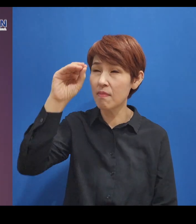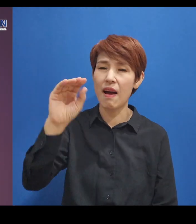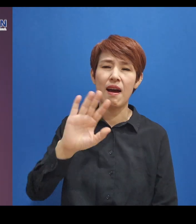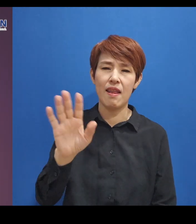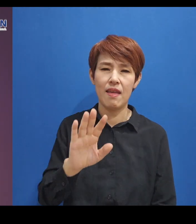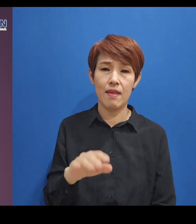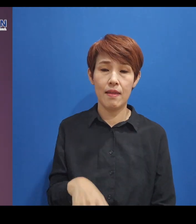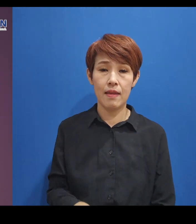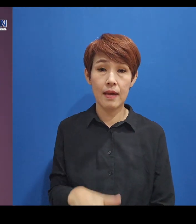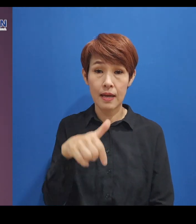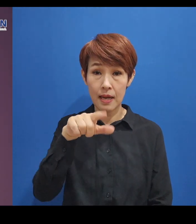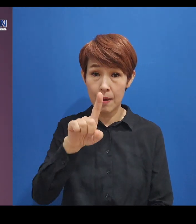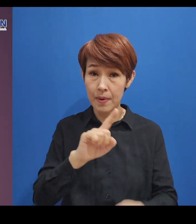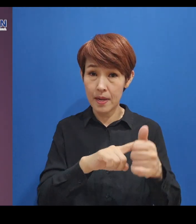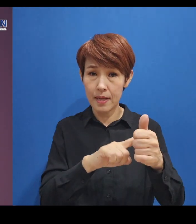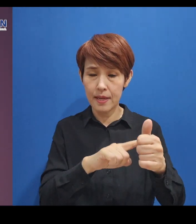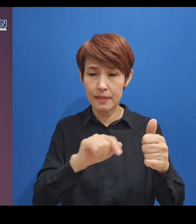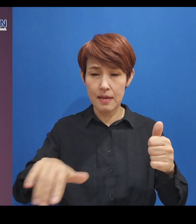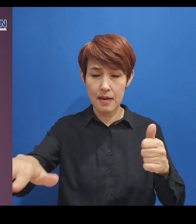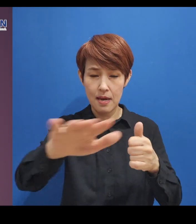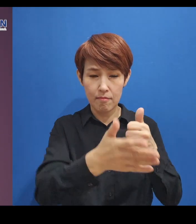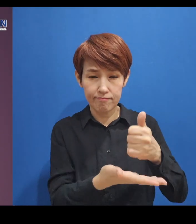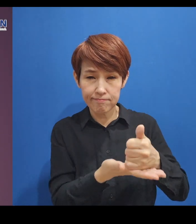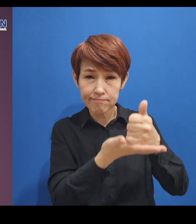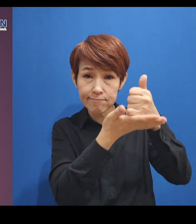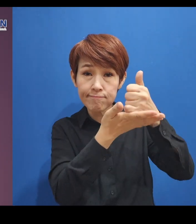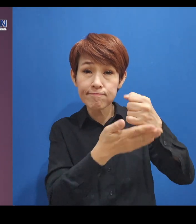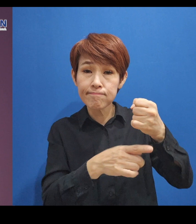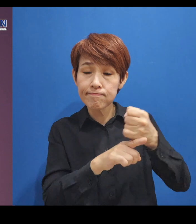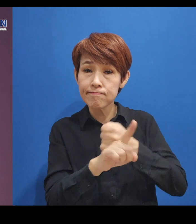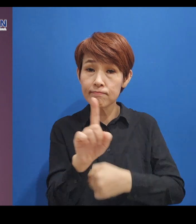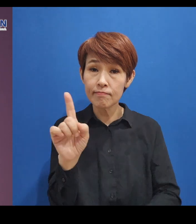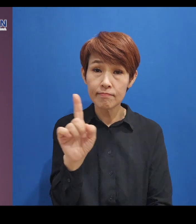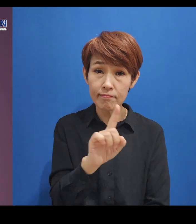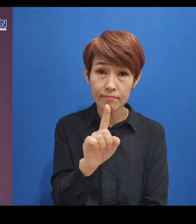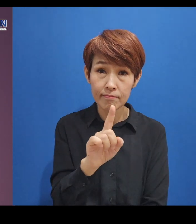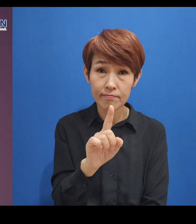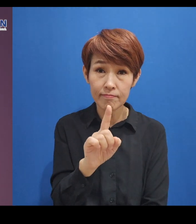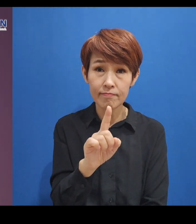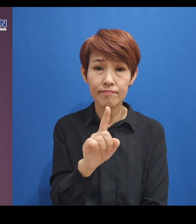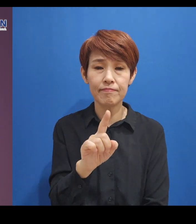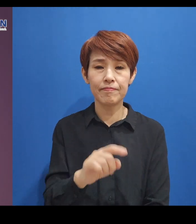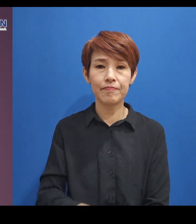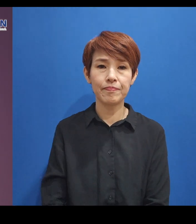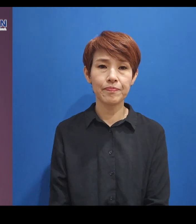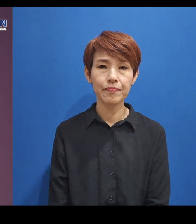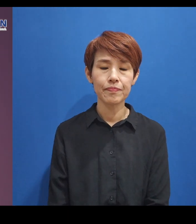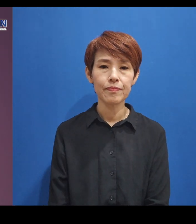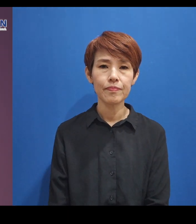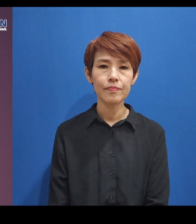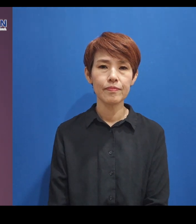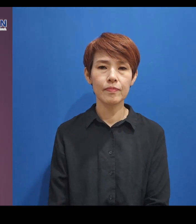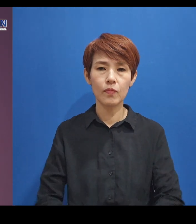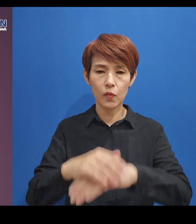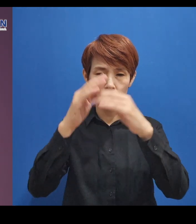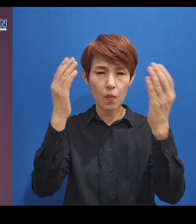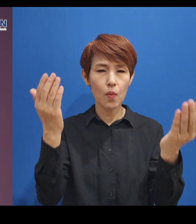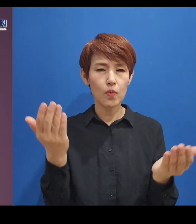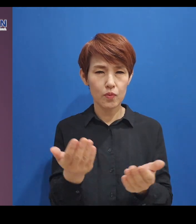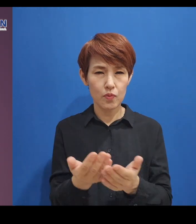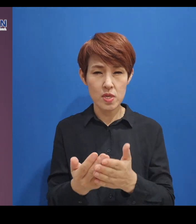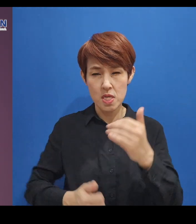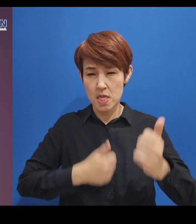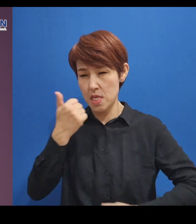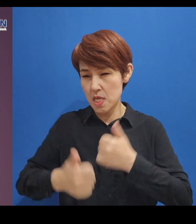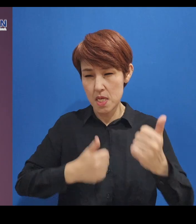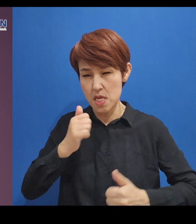가말리엘이 모든 백성으로부터 존경받는 정말 어른 중에 어른인 네 번째 이유, 모두가